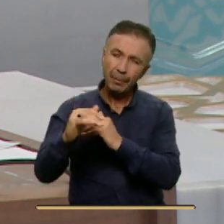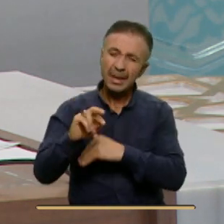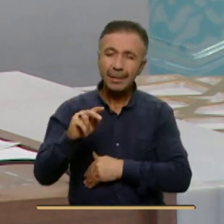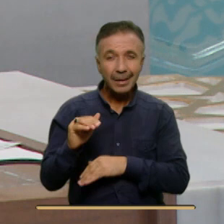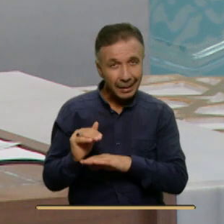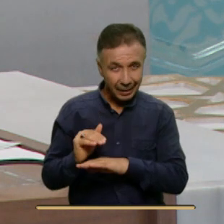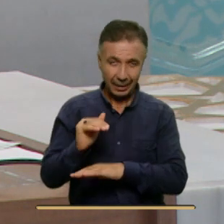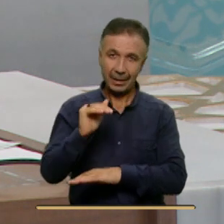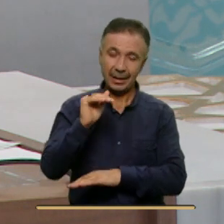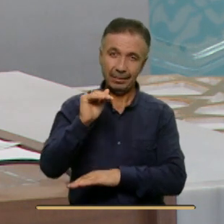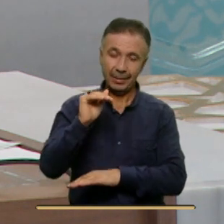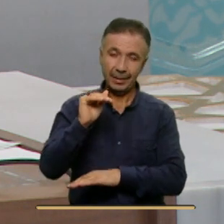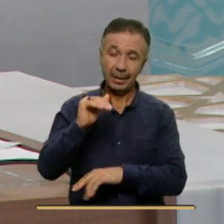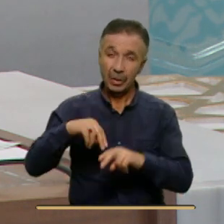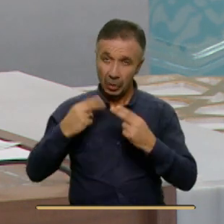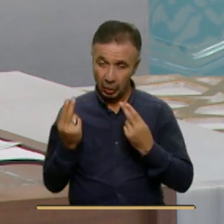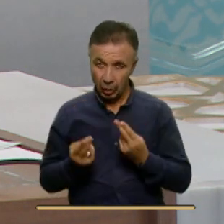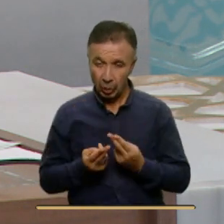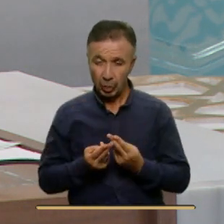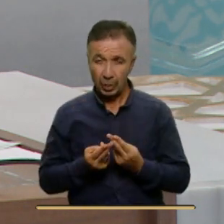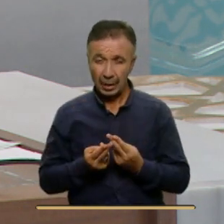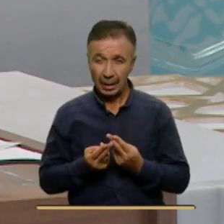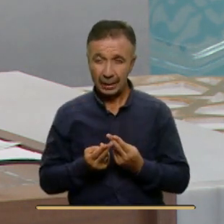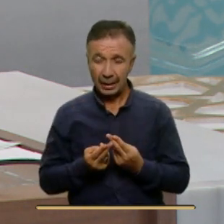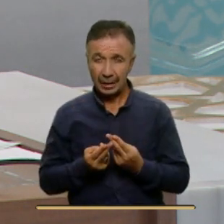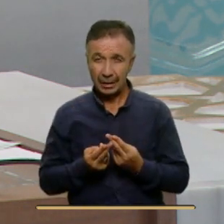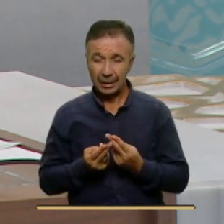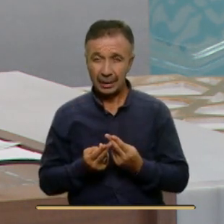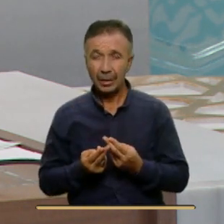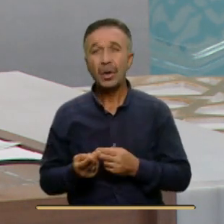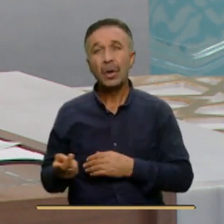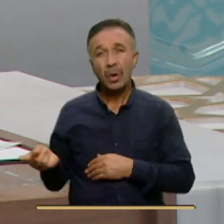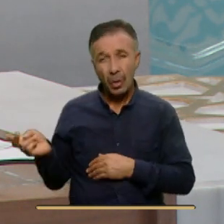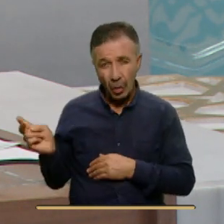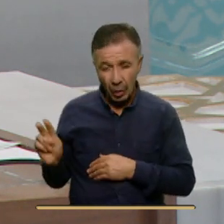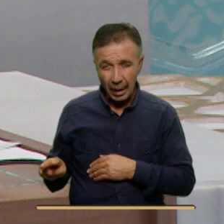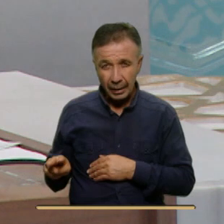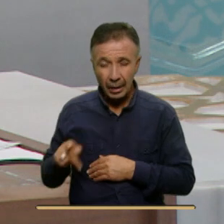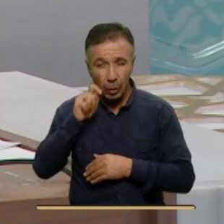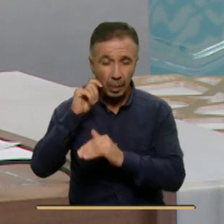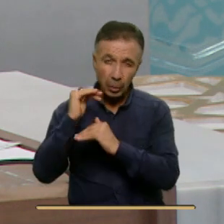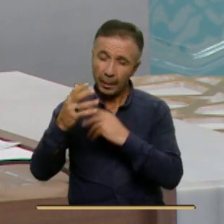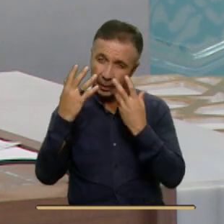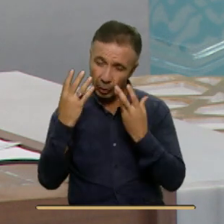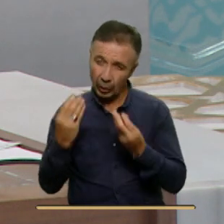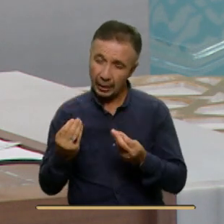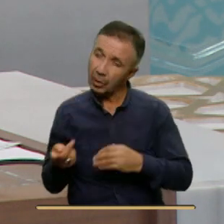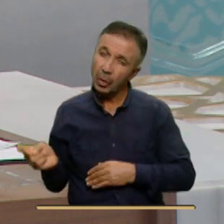yaşayıp dünyadan ümmeti Muhammed olarak ayrılmayı mahşer